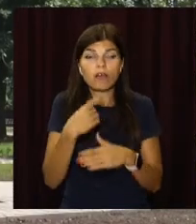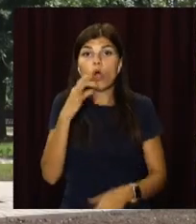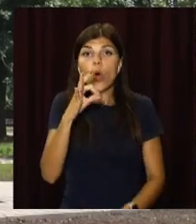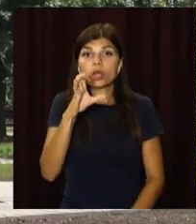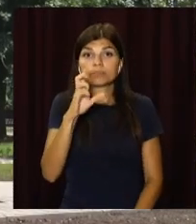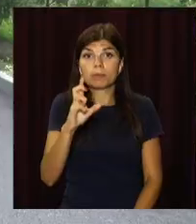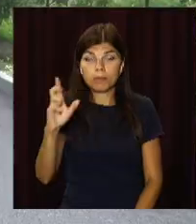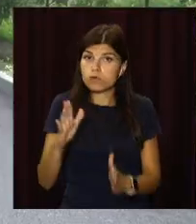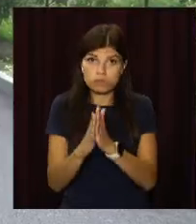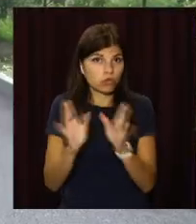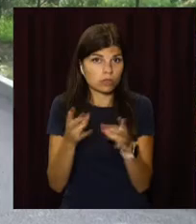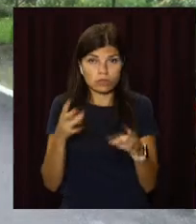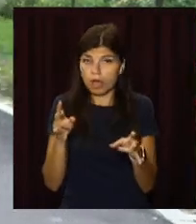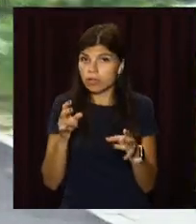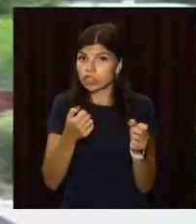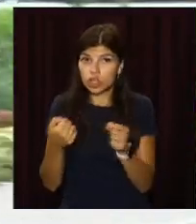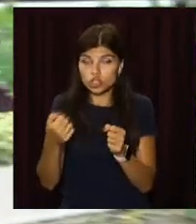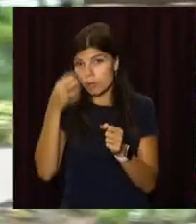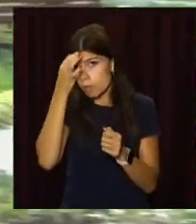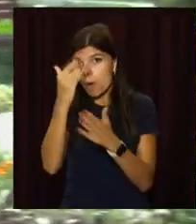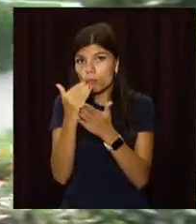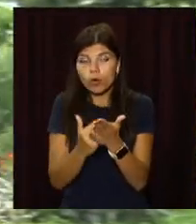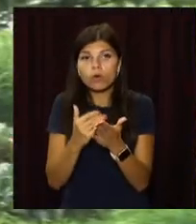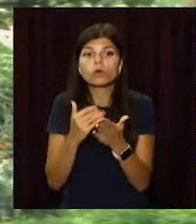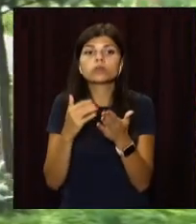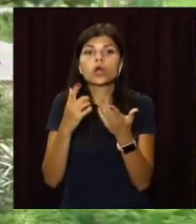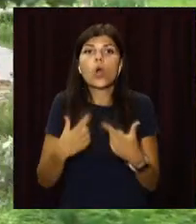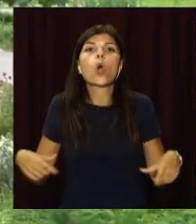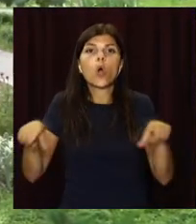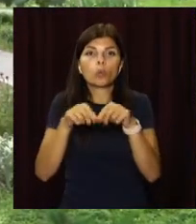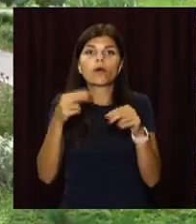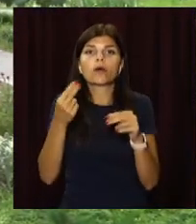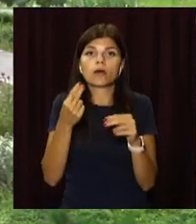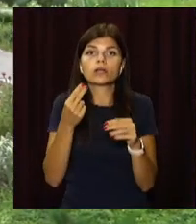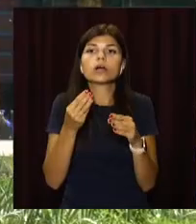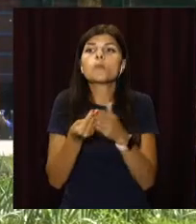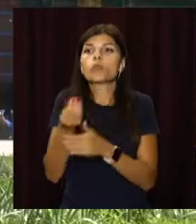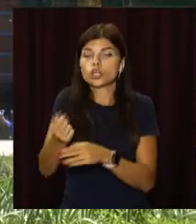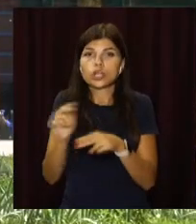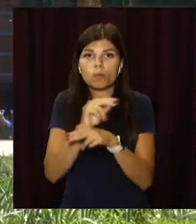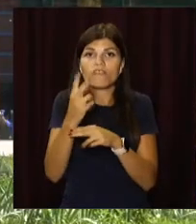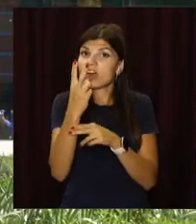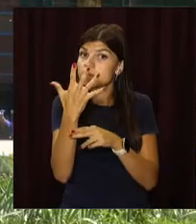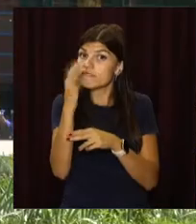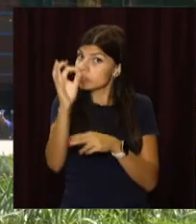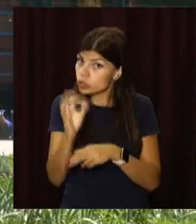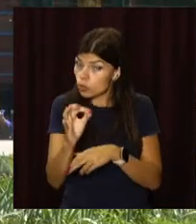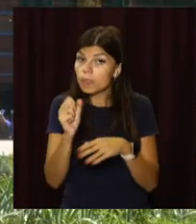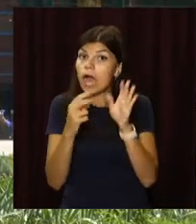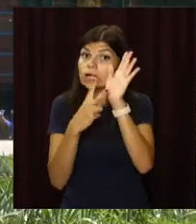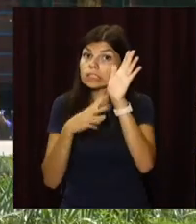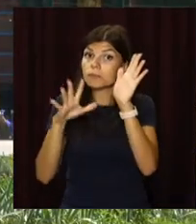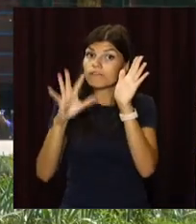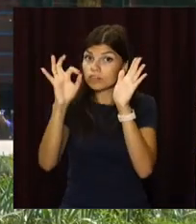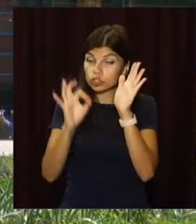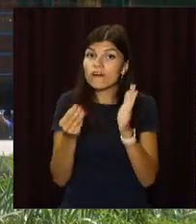затягувати та нагадали, за умовами програми об'єднання сплачують за ремонти 25%, а 75% фінансує